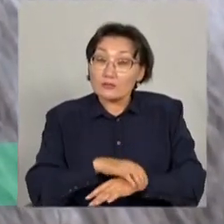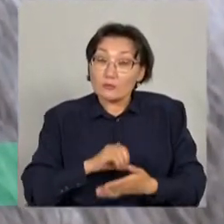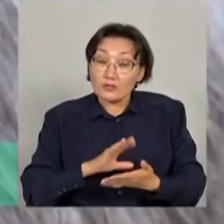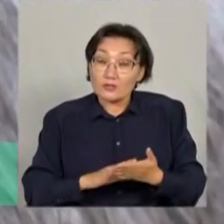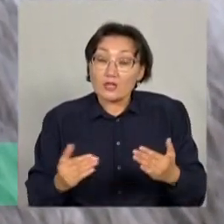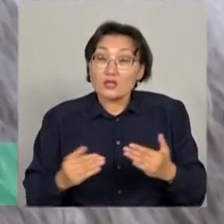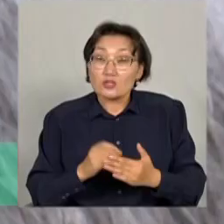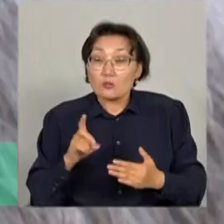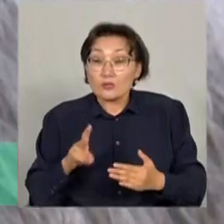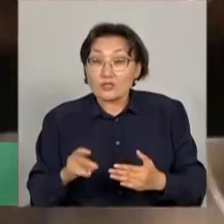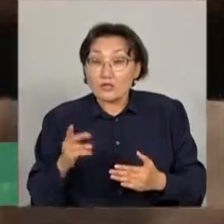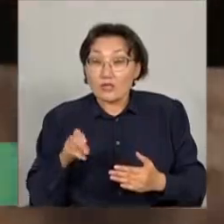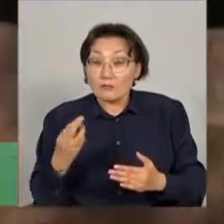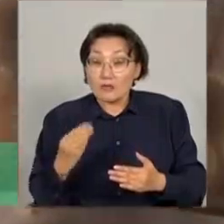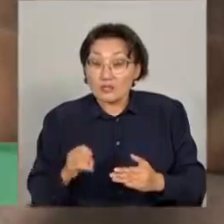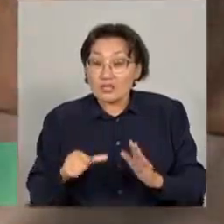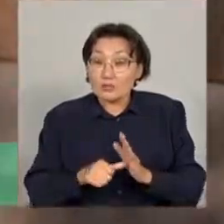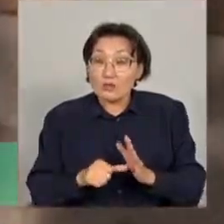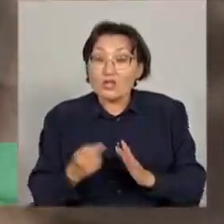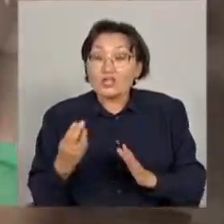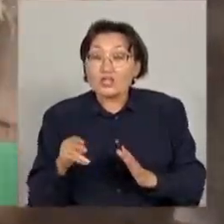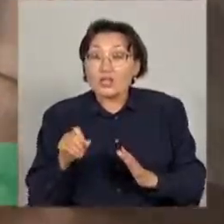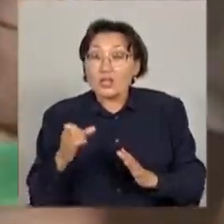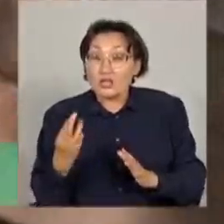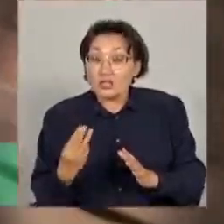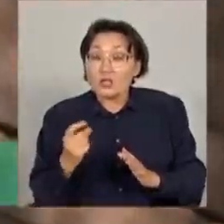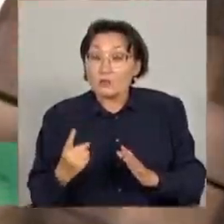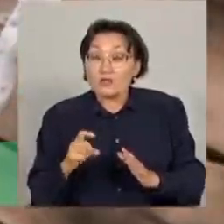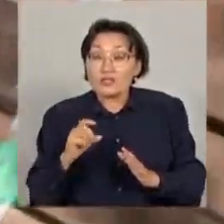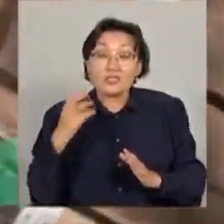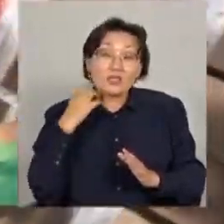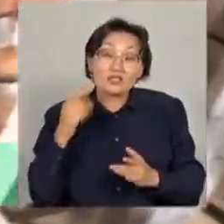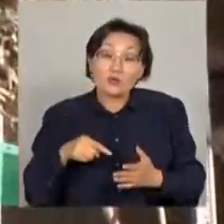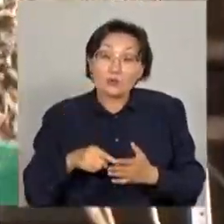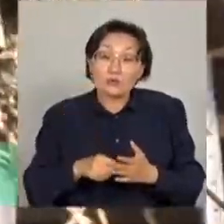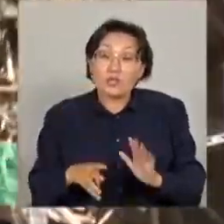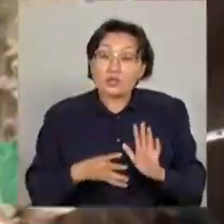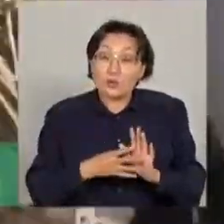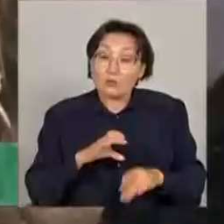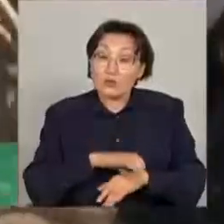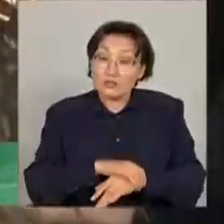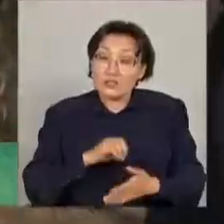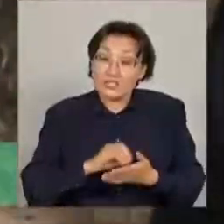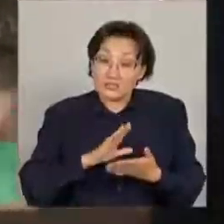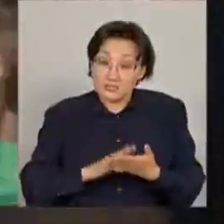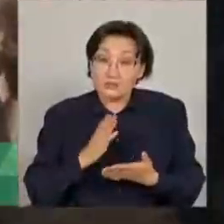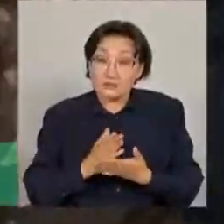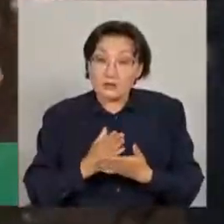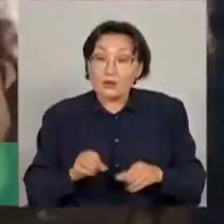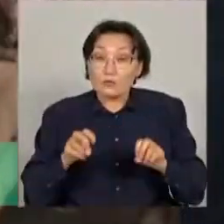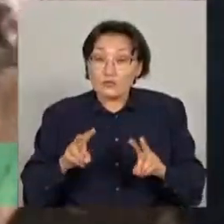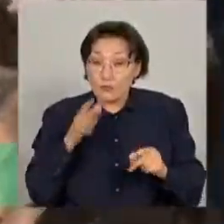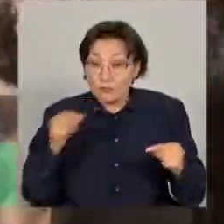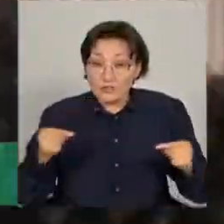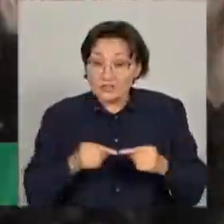Жаңаурган ауданында 3, Кармакшы ауданында 6, Жалгаш ауданында 1 жана Кызылорда каласында 9 жагдай эсепке алынды. Мамандар дер